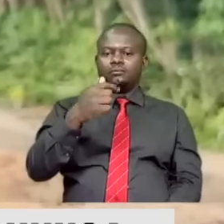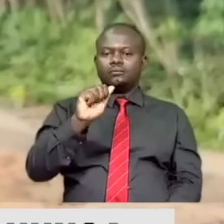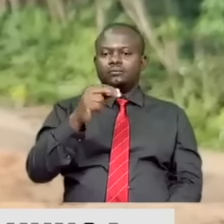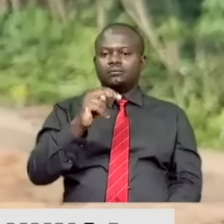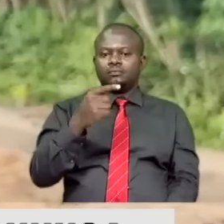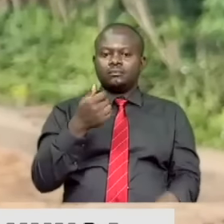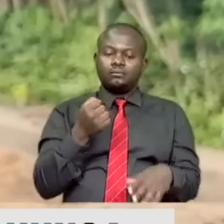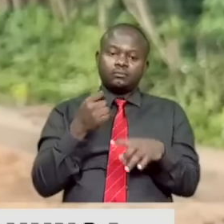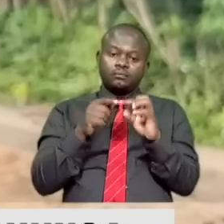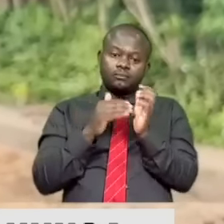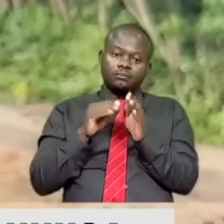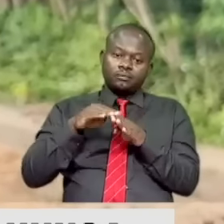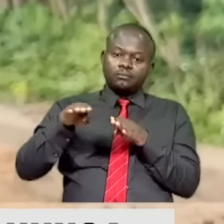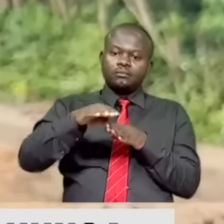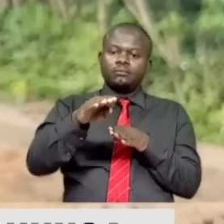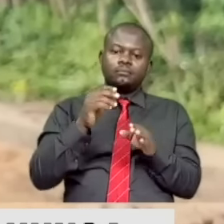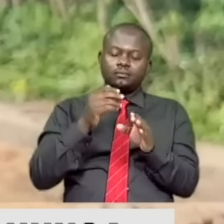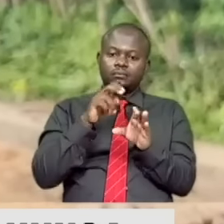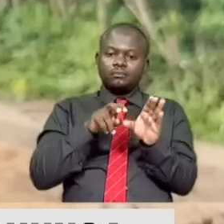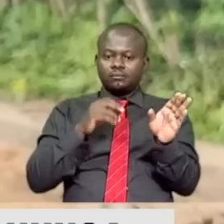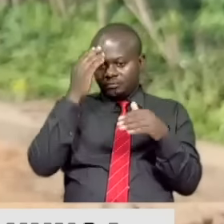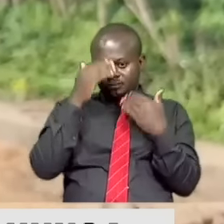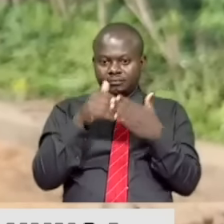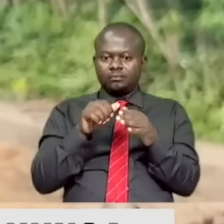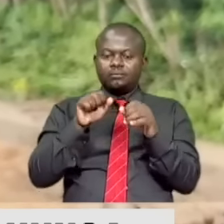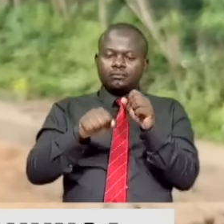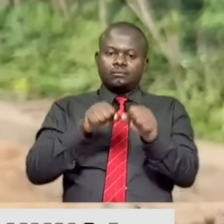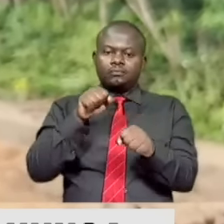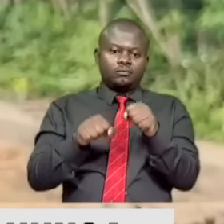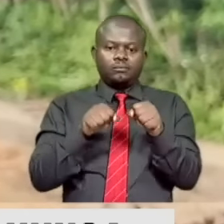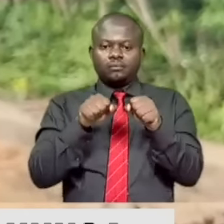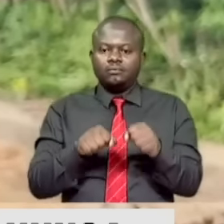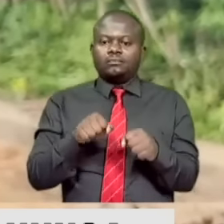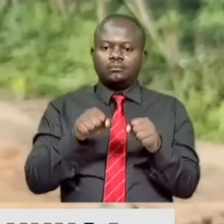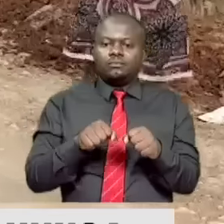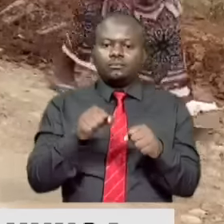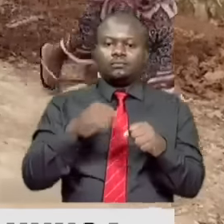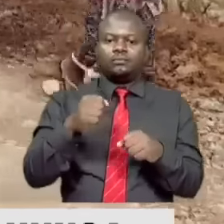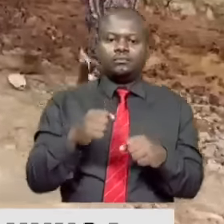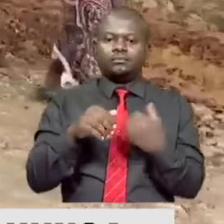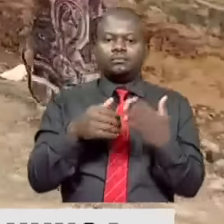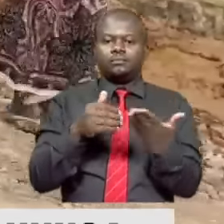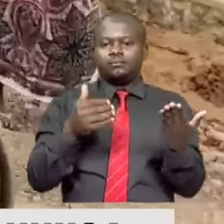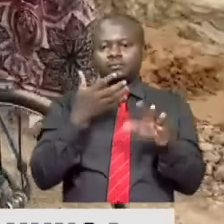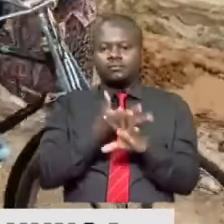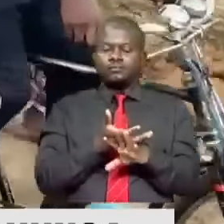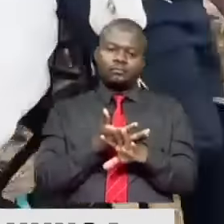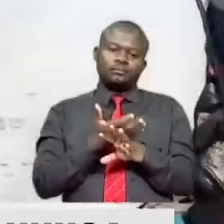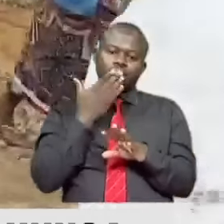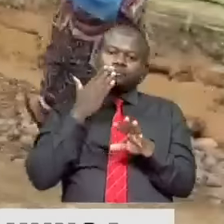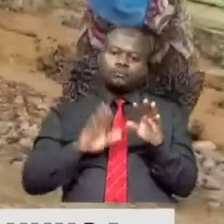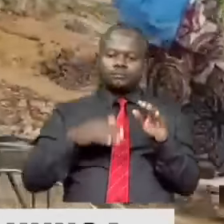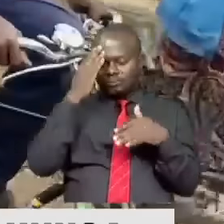tutanagiyeho no kumanuka bumwe twavagaho twe kubera ari amagare bitewe n'ibisiriko byabaga birimo n'amabuye ashinyitse kuko